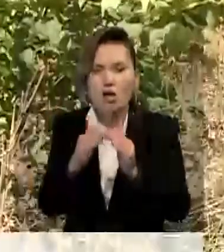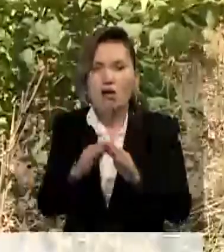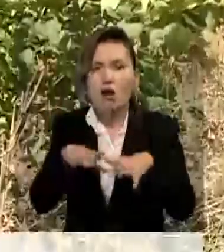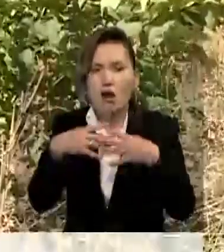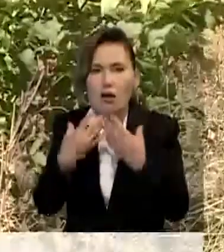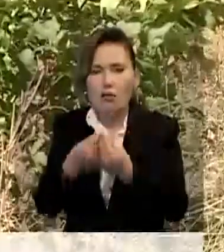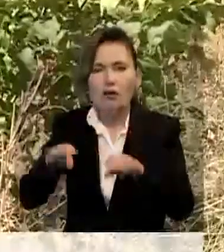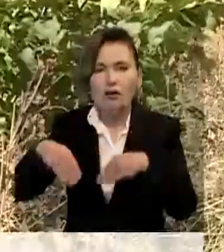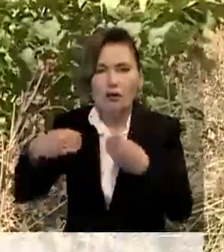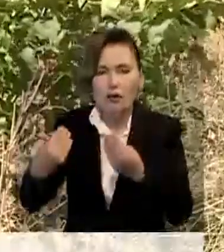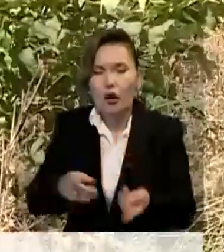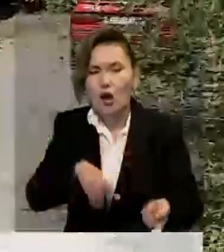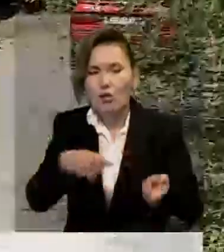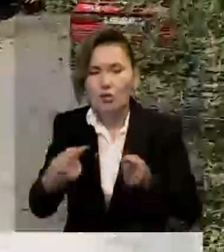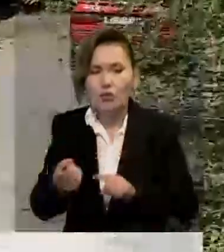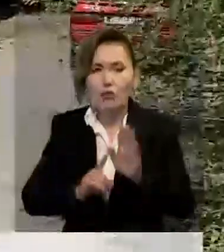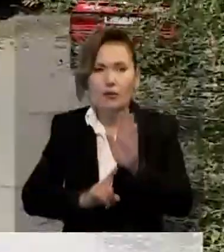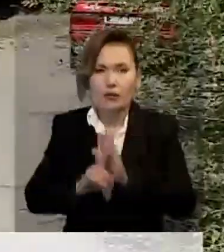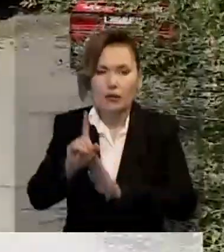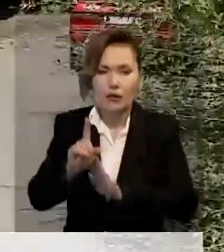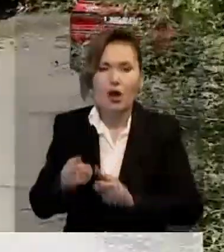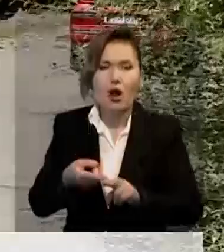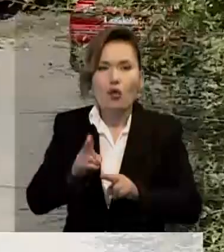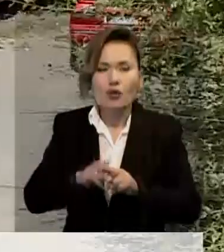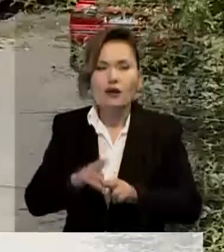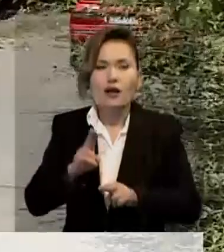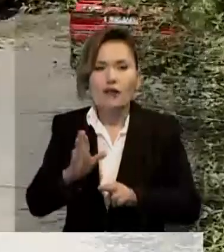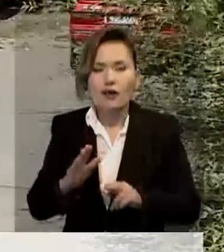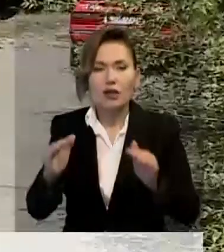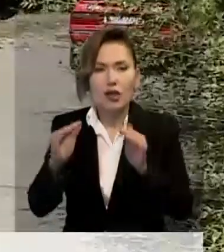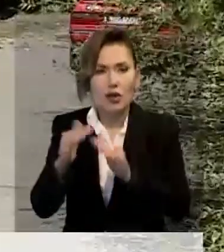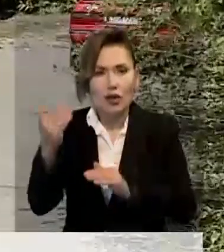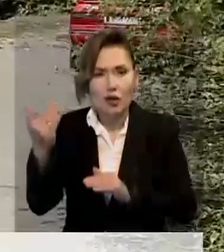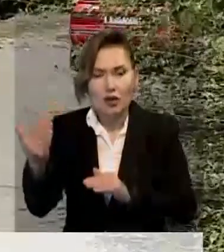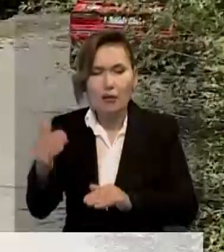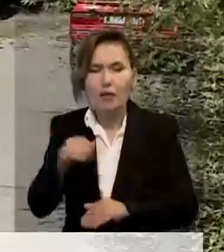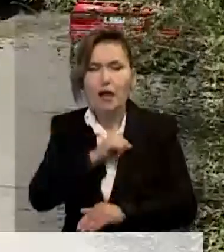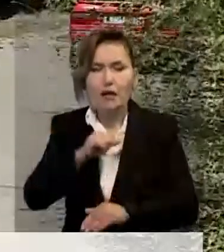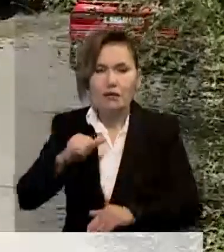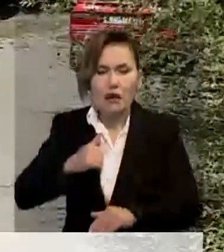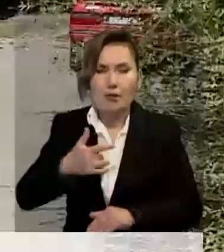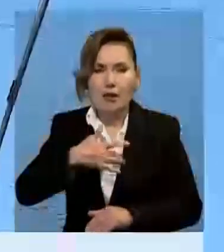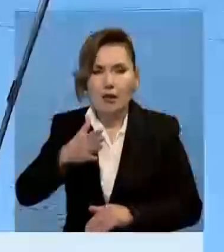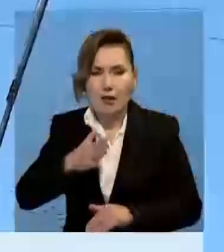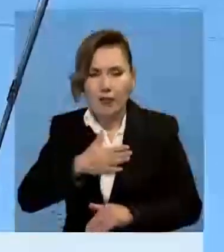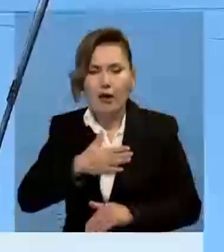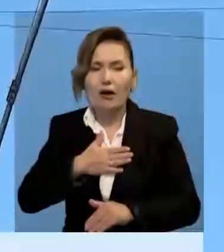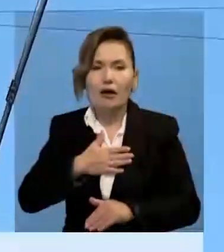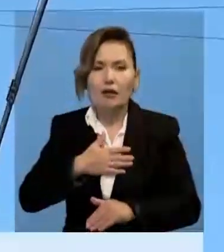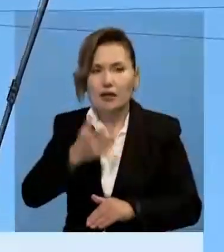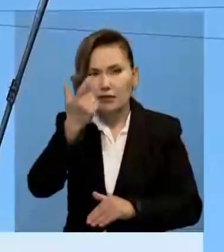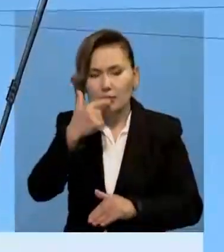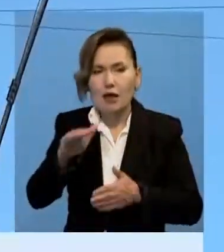жақсы пәтерлерге ауыстырып береді. Енді осы пәтерлер тұрғындар жекешелендіріп өзінің аттарына аудара алады. Жалпы